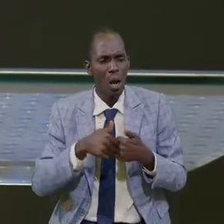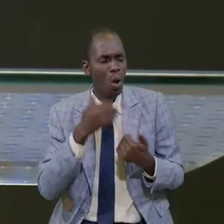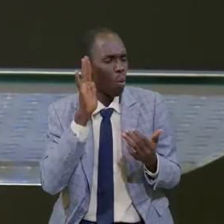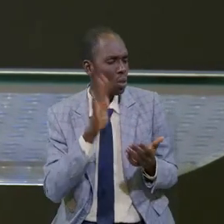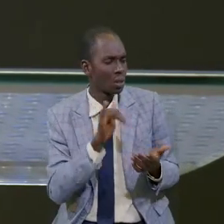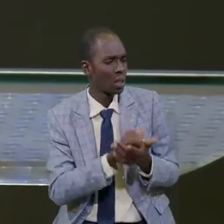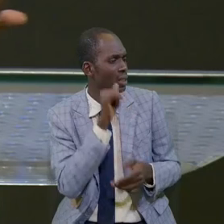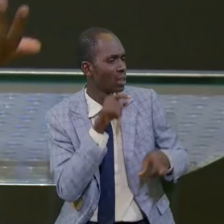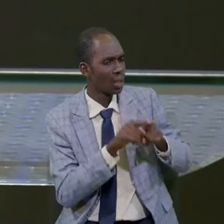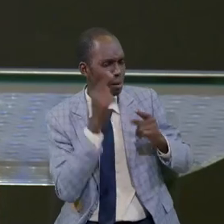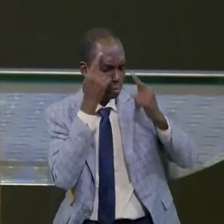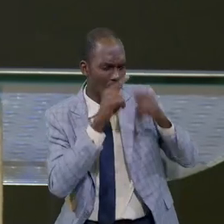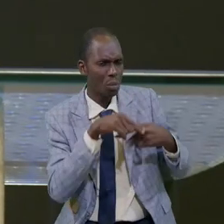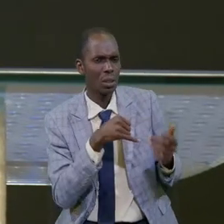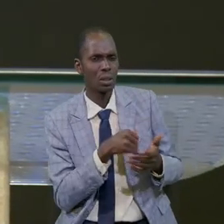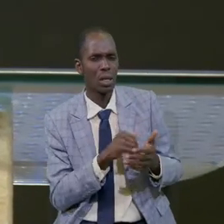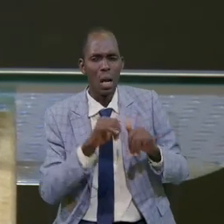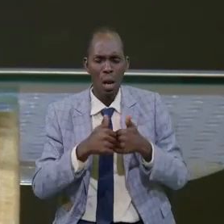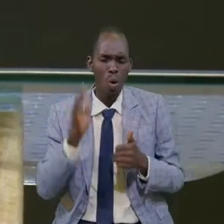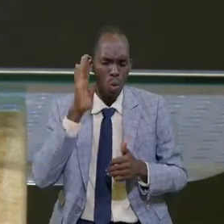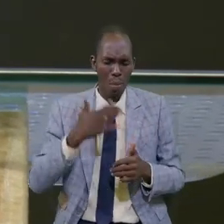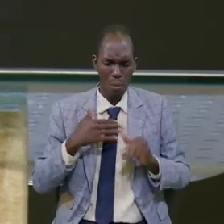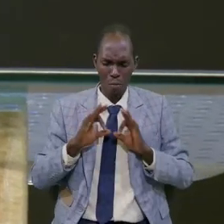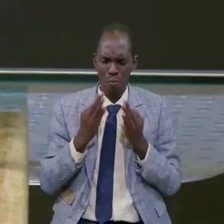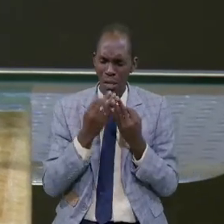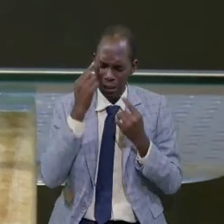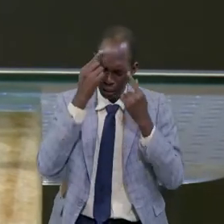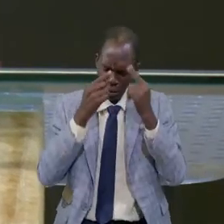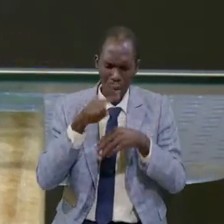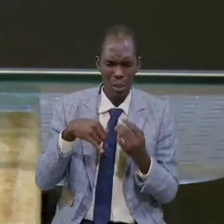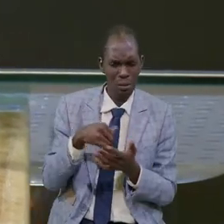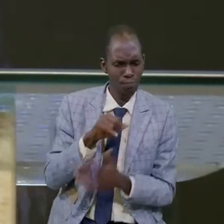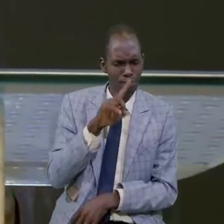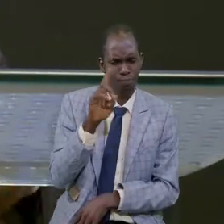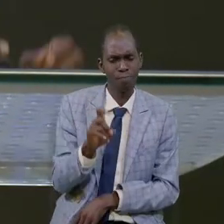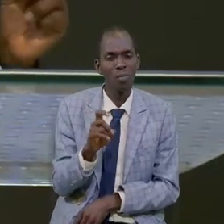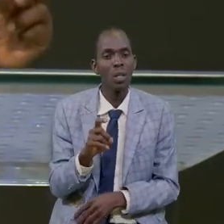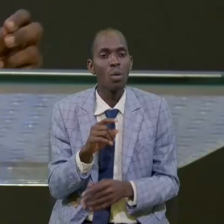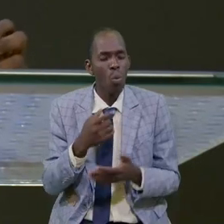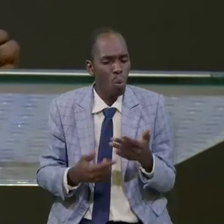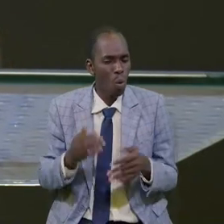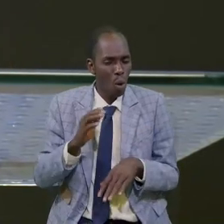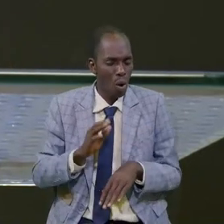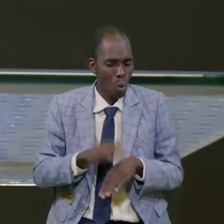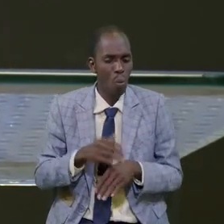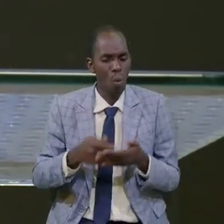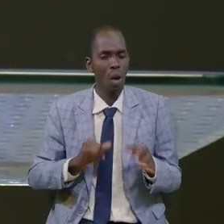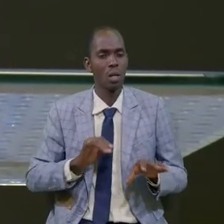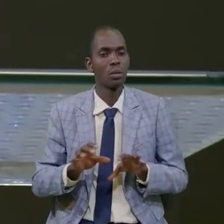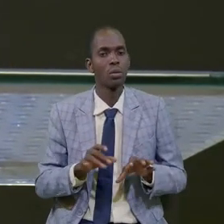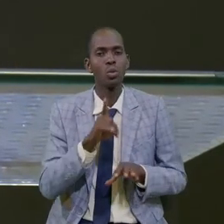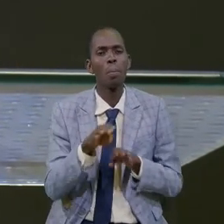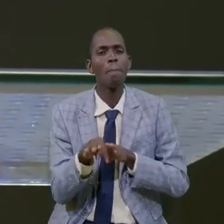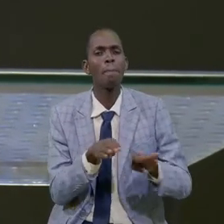sentir, et comment les membres de la famille vont se sentir. Alors, ce que je fais là, vous